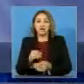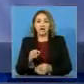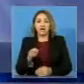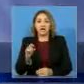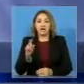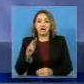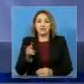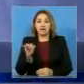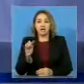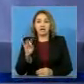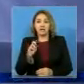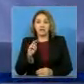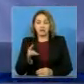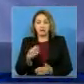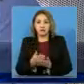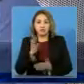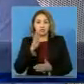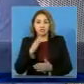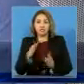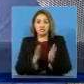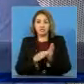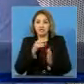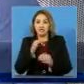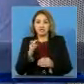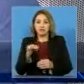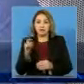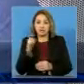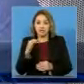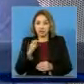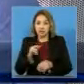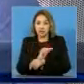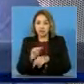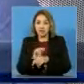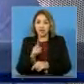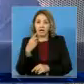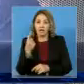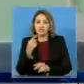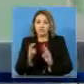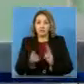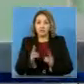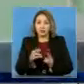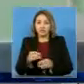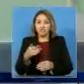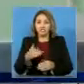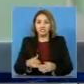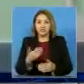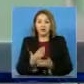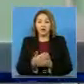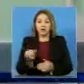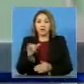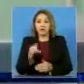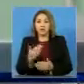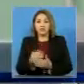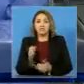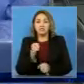онкологию. С тех пор женщина уже 9 раз переносила химиотерапию и 1 раз операцию на кишечнике. Минувшую субботу Лидии